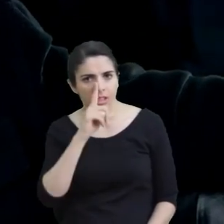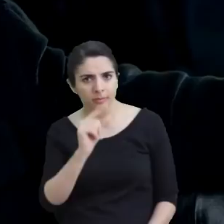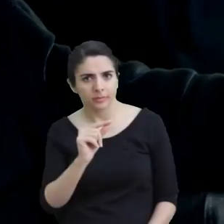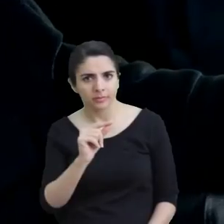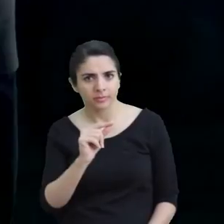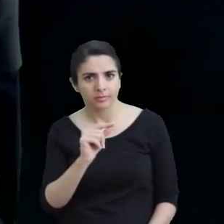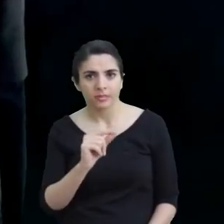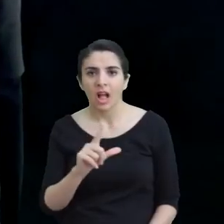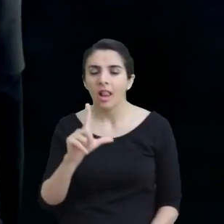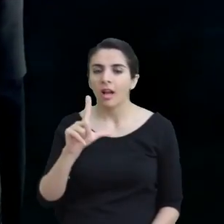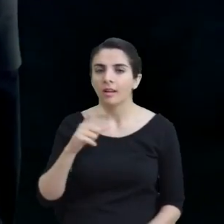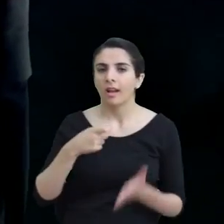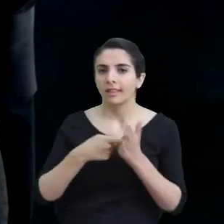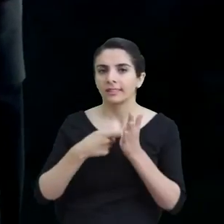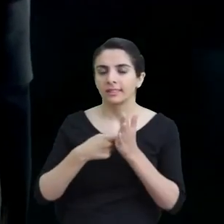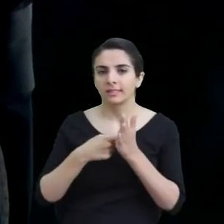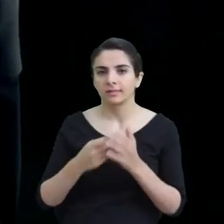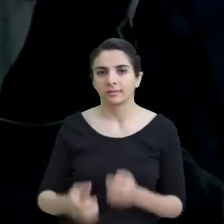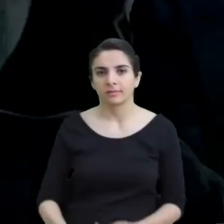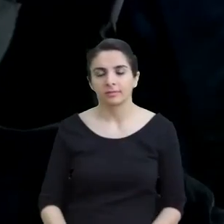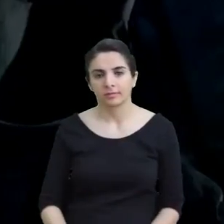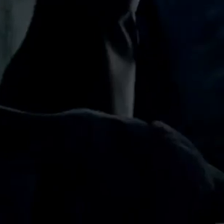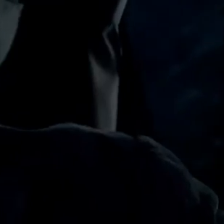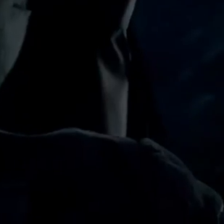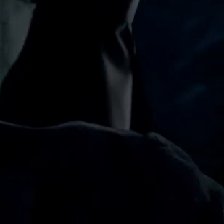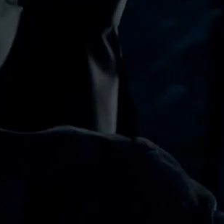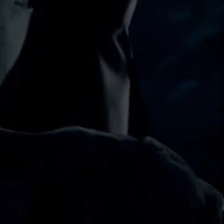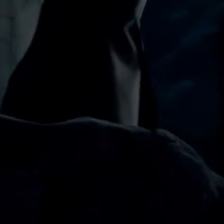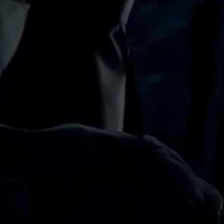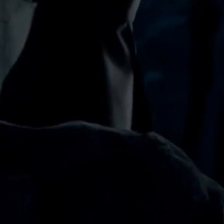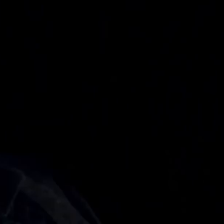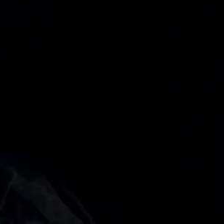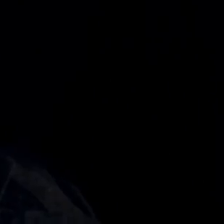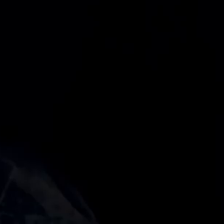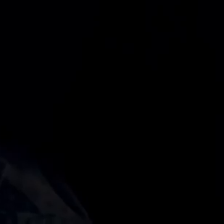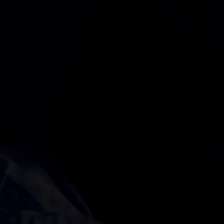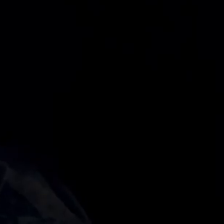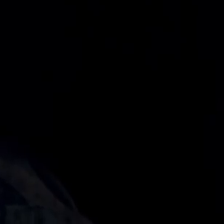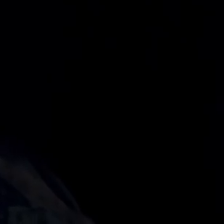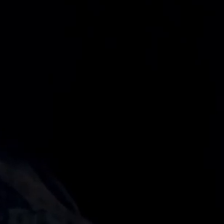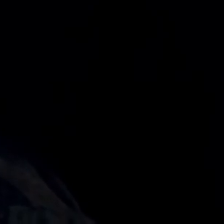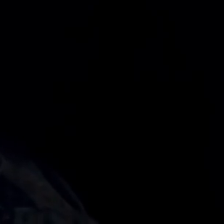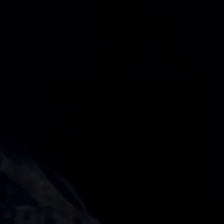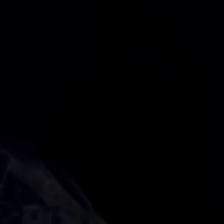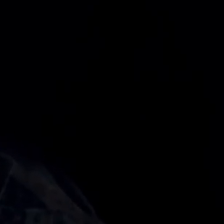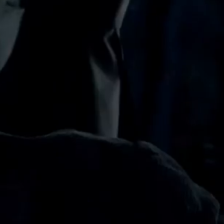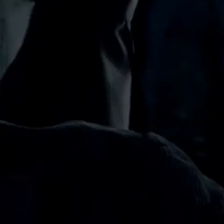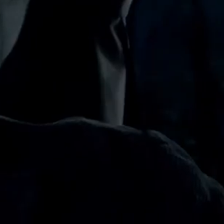Kim? Lara. Sakin, tebessümle bakıp gözlerini pencereye çevirdi.